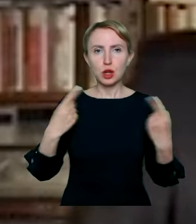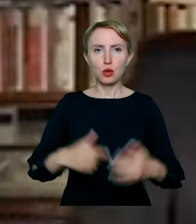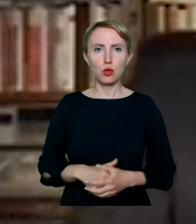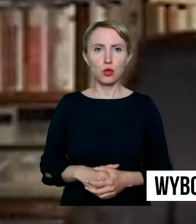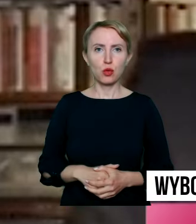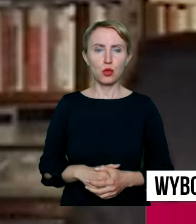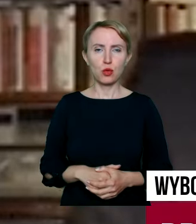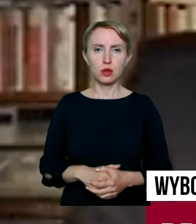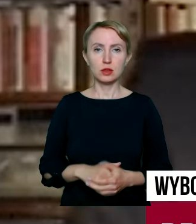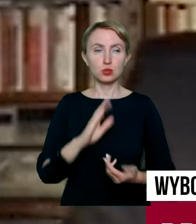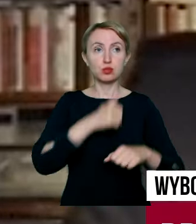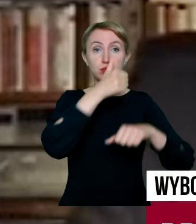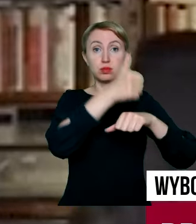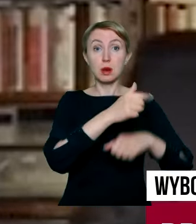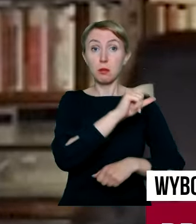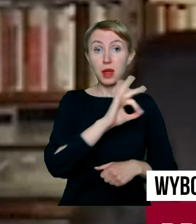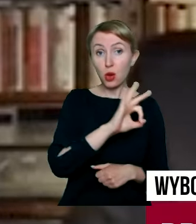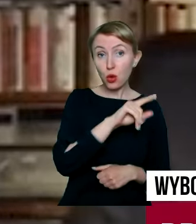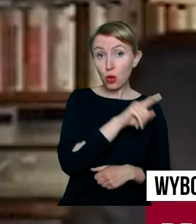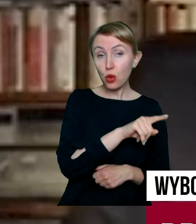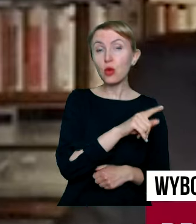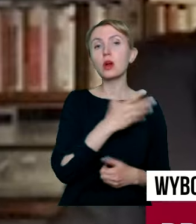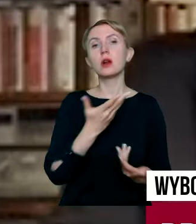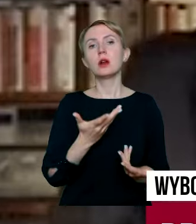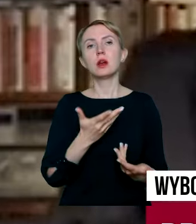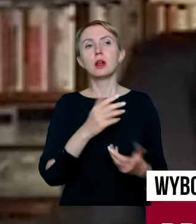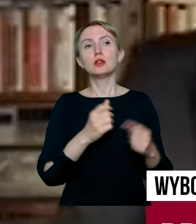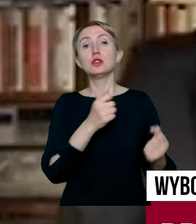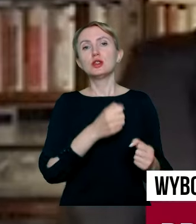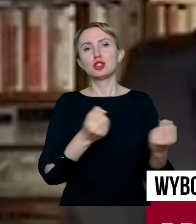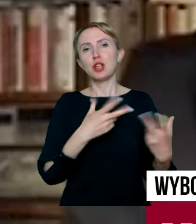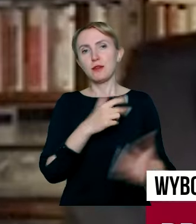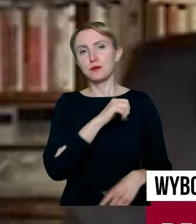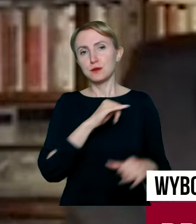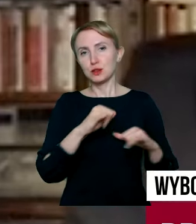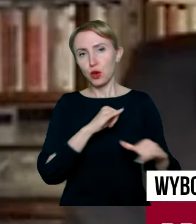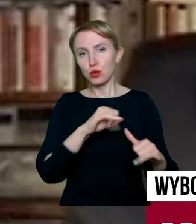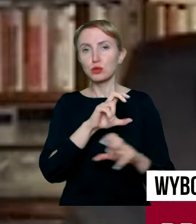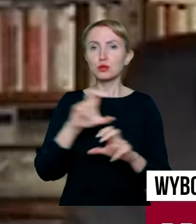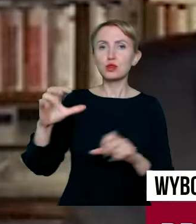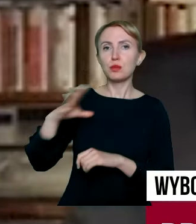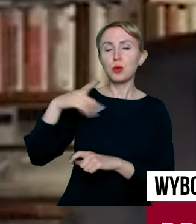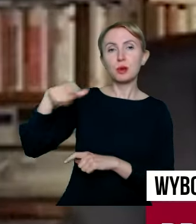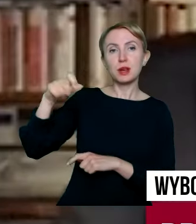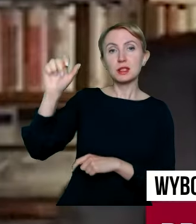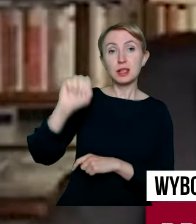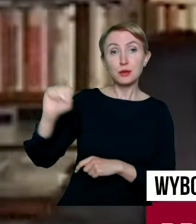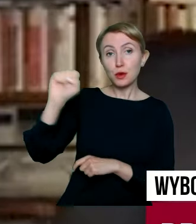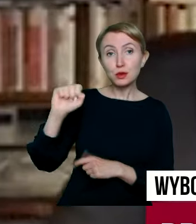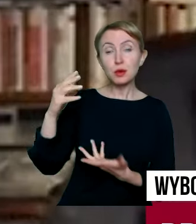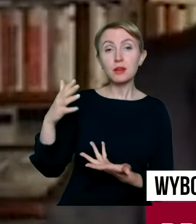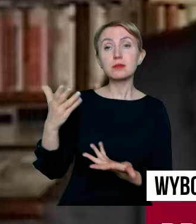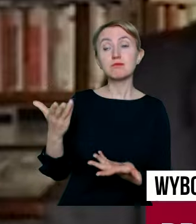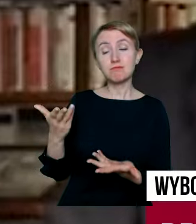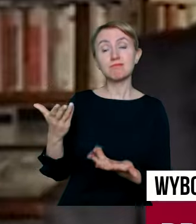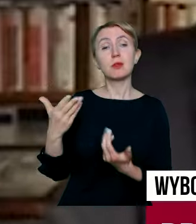czy przewodniczącego Platformy Obywatelskiej, szefa rządu, czy byłego prezydenta Wrocławia, który no, zasłużył